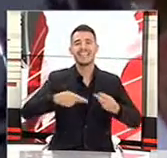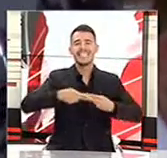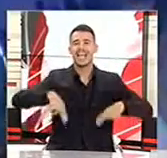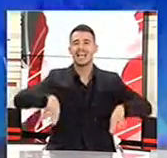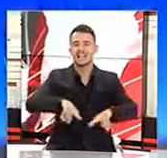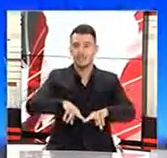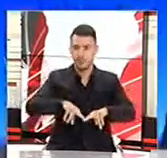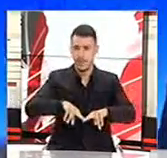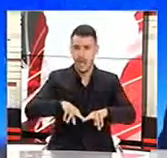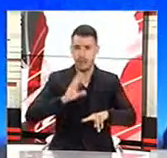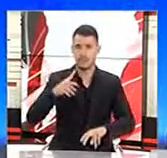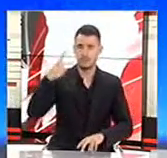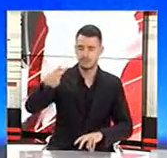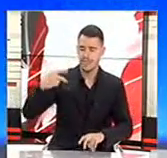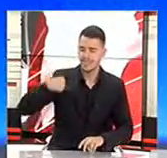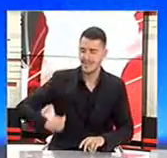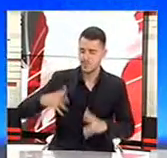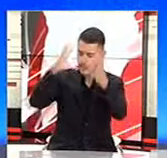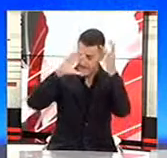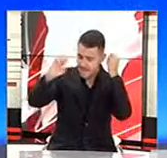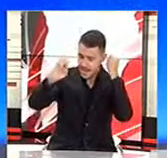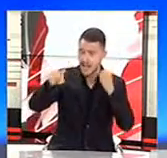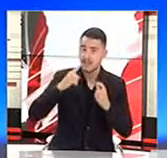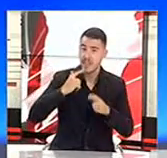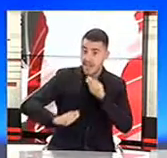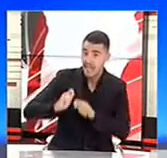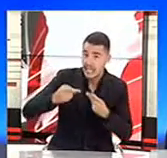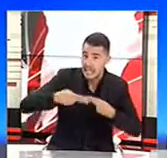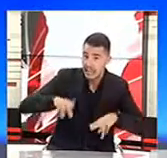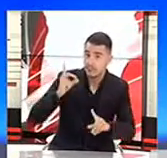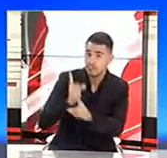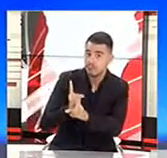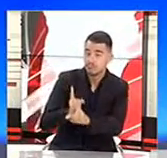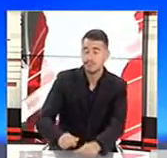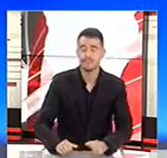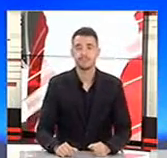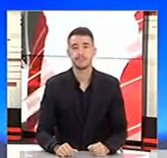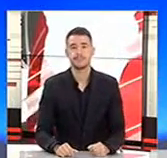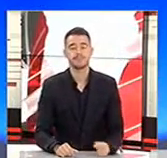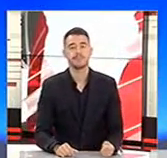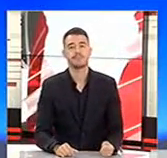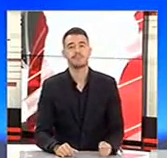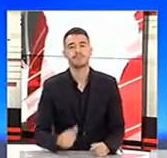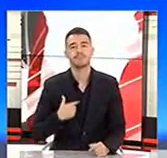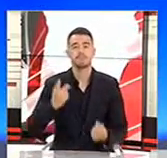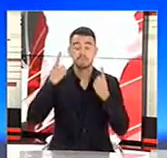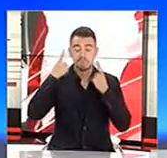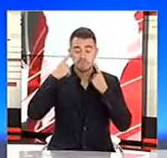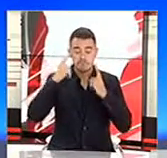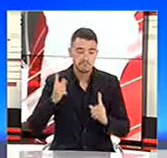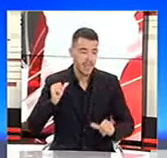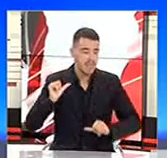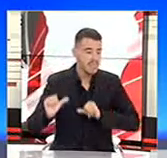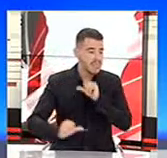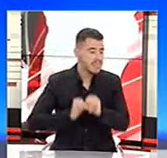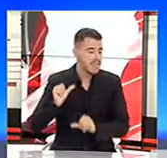Δεν διαισθάνομαι ότι υπάρχει ένας τέτοιος κίνδυνος. Δεν διαισθάνομαι δηλαδή ότι θα αλλάξει κάτι αν υπήρχε ένα πλαφόν 3% στην είσοδο στα